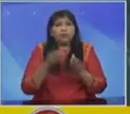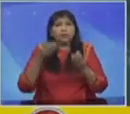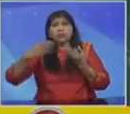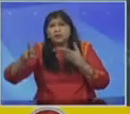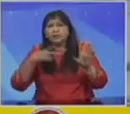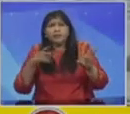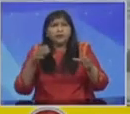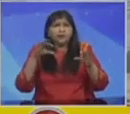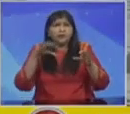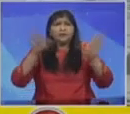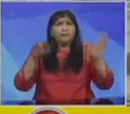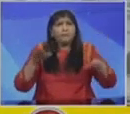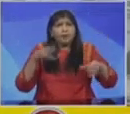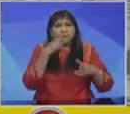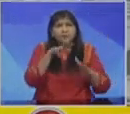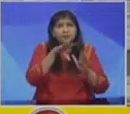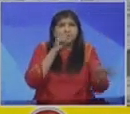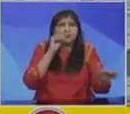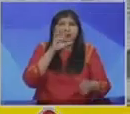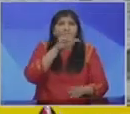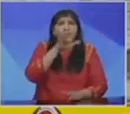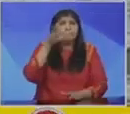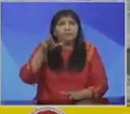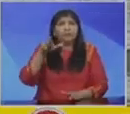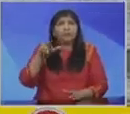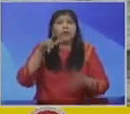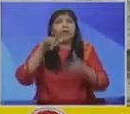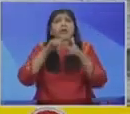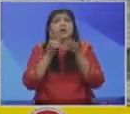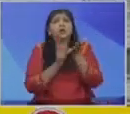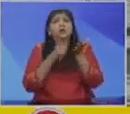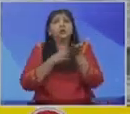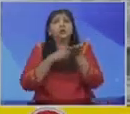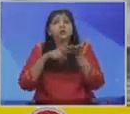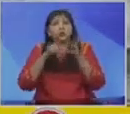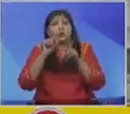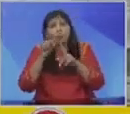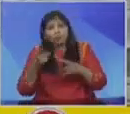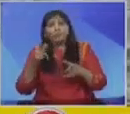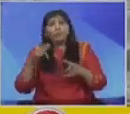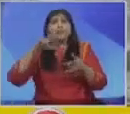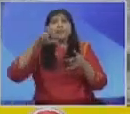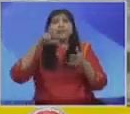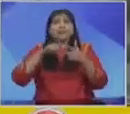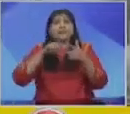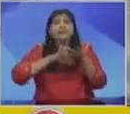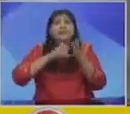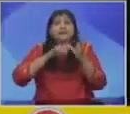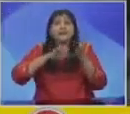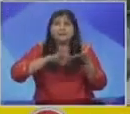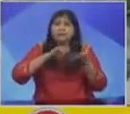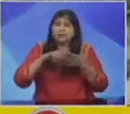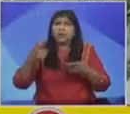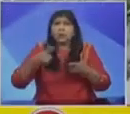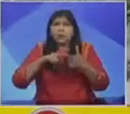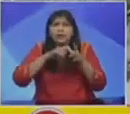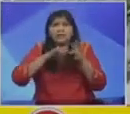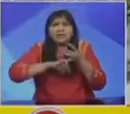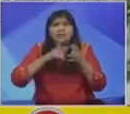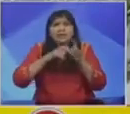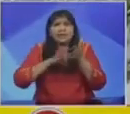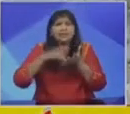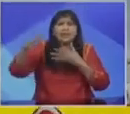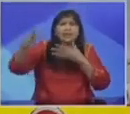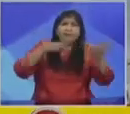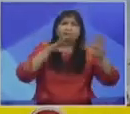से 58 स्पीशीज यूरोप, सेंट्रल एशिया और ईस्ट एशिया सहित दुनिया के